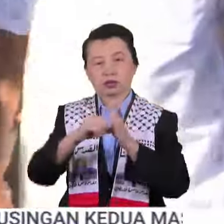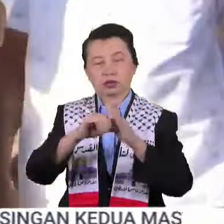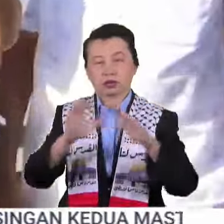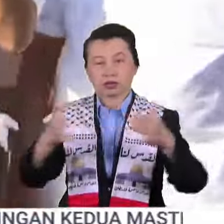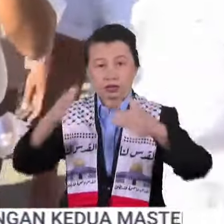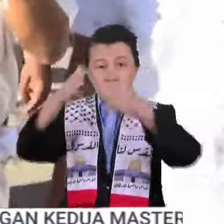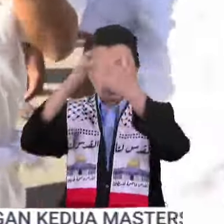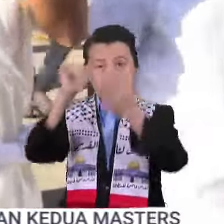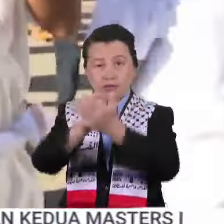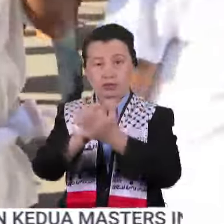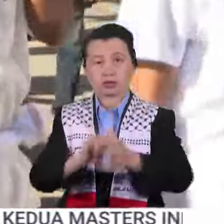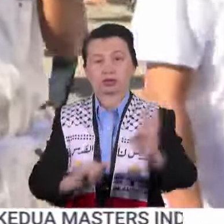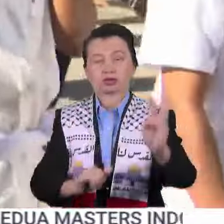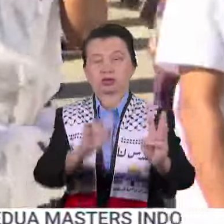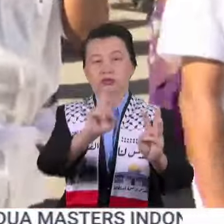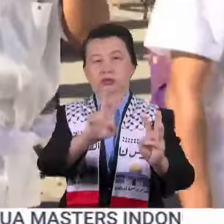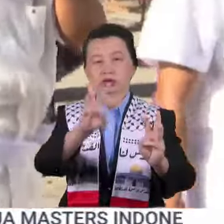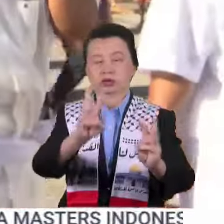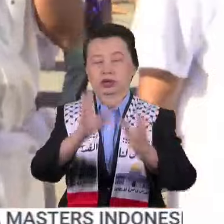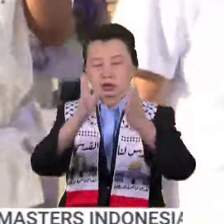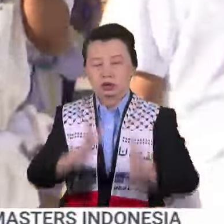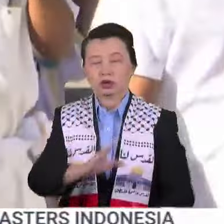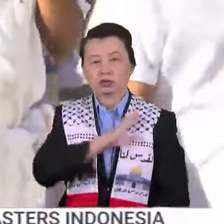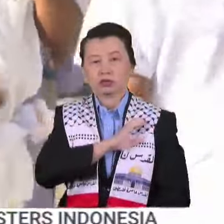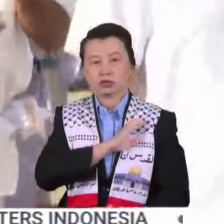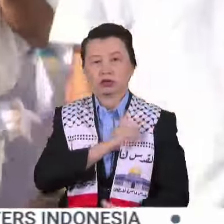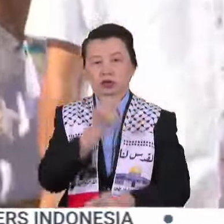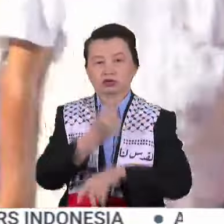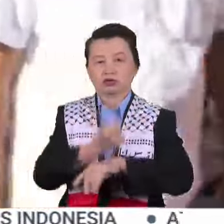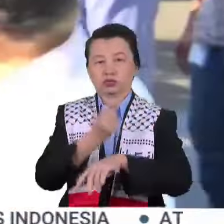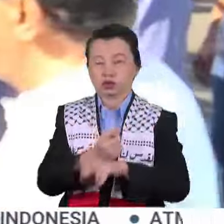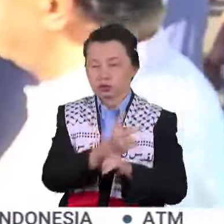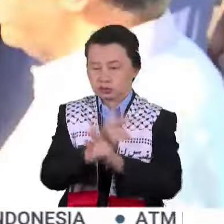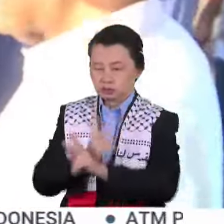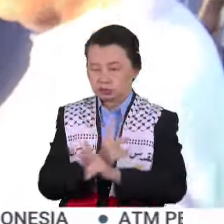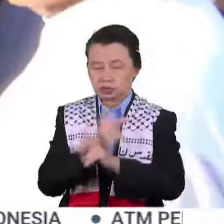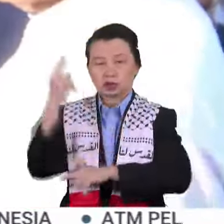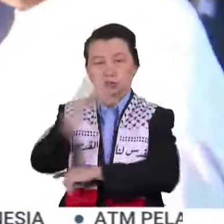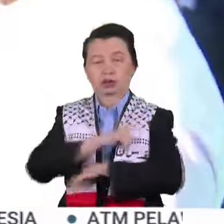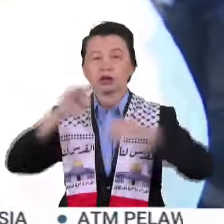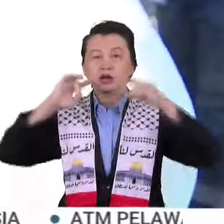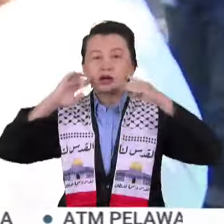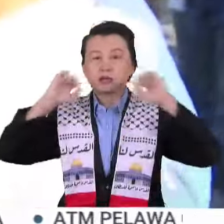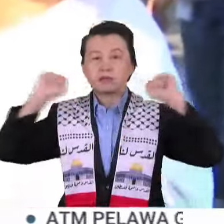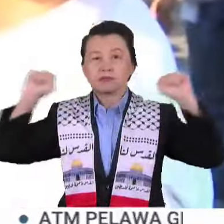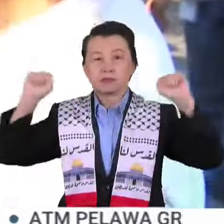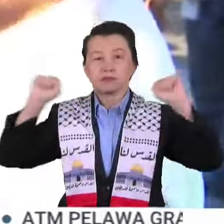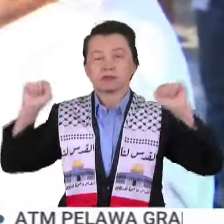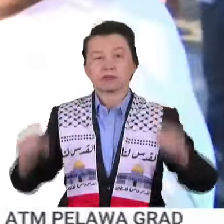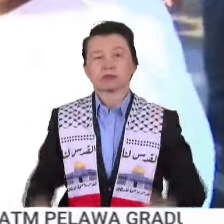berkenaan. Seramai 626 anggota polis ditugaskan sepanjang sambutan tersebut.